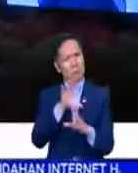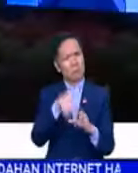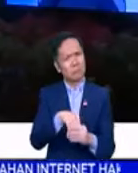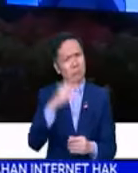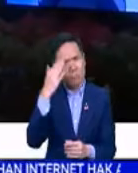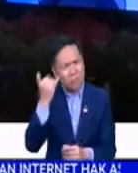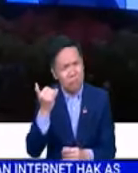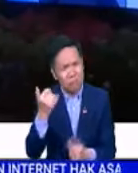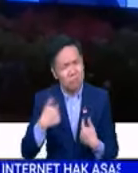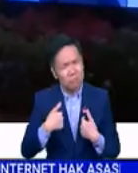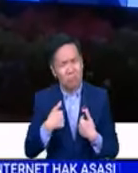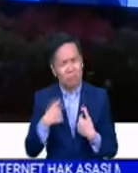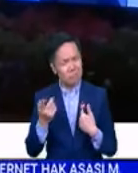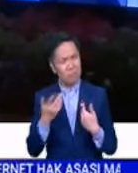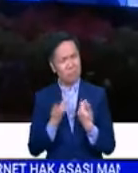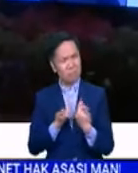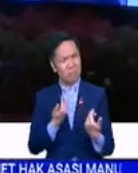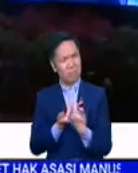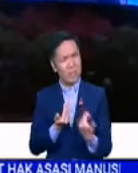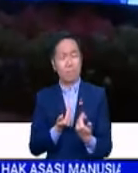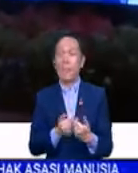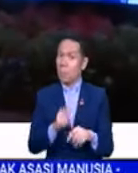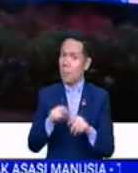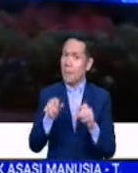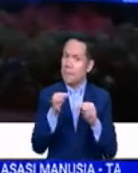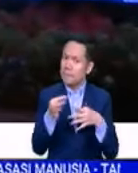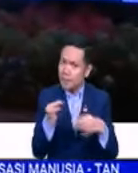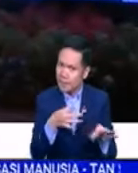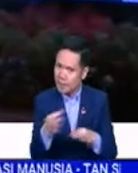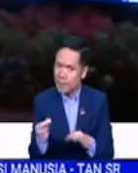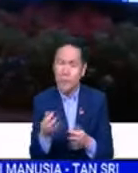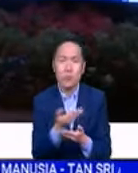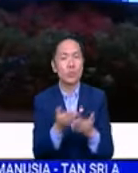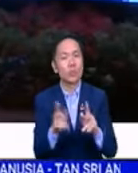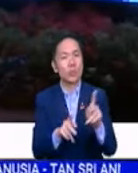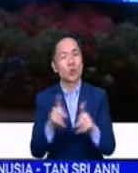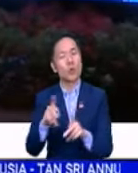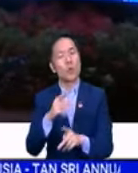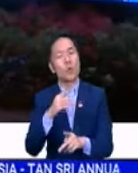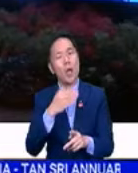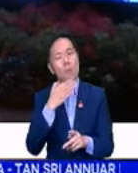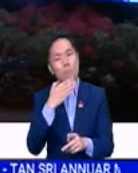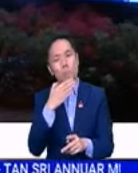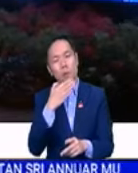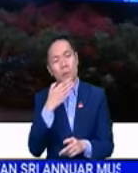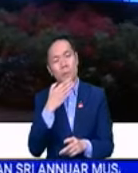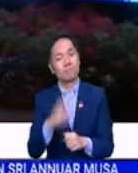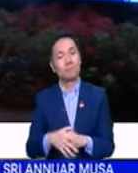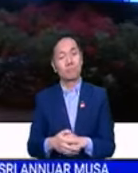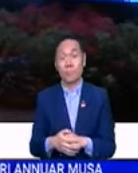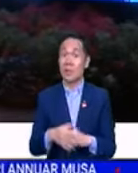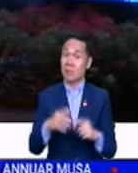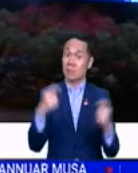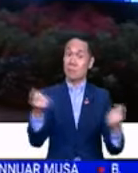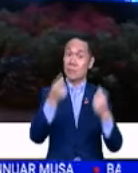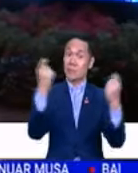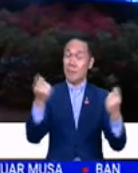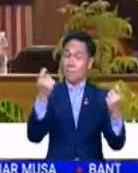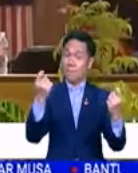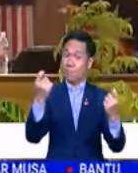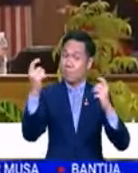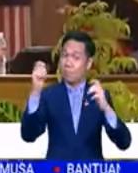Inilah yang kita ingin tekankan supaya mesej ini sampai terutama sekali kepada generasi-generasi baru bahawa sambutan Hari Kebangsaan